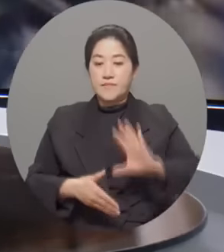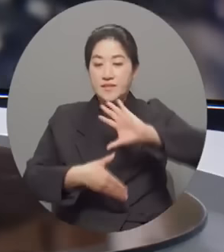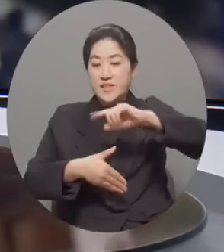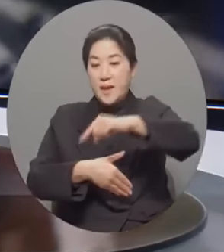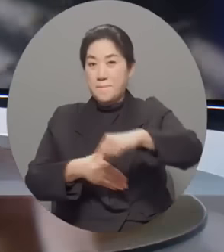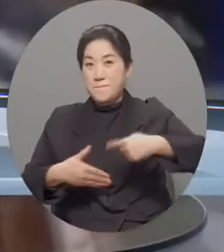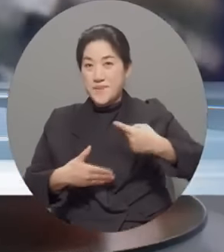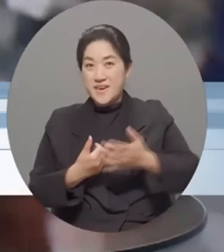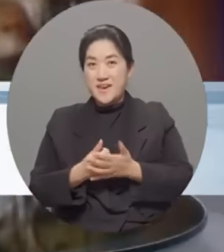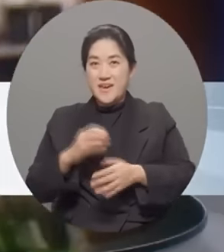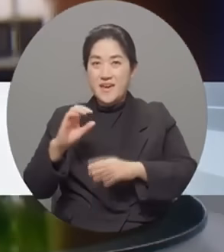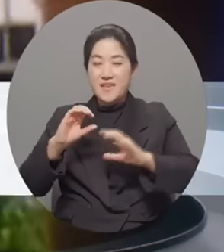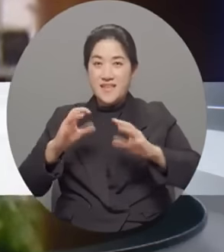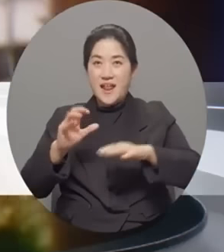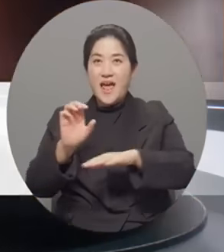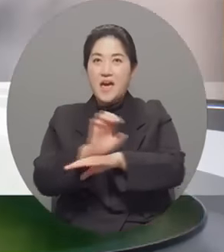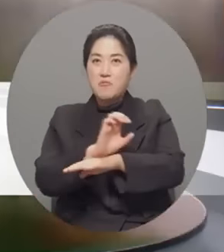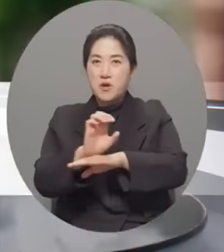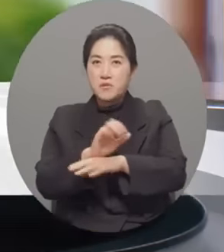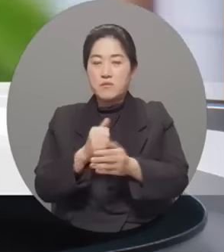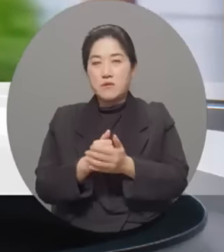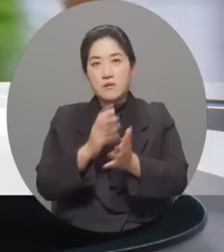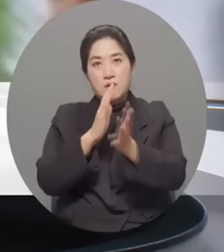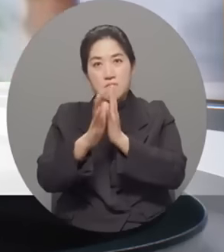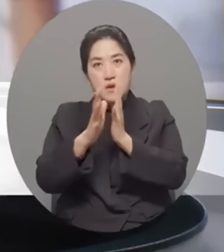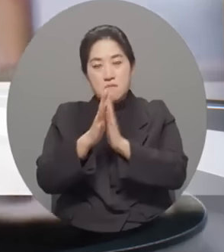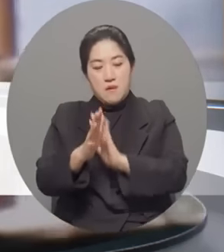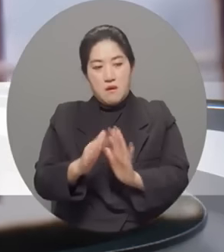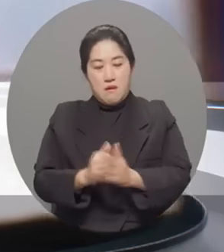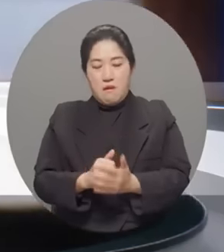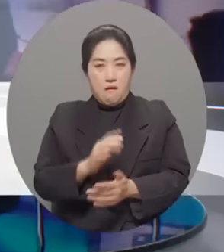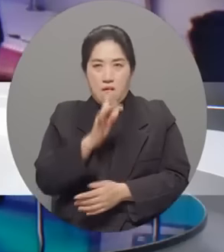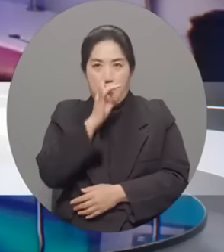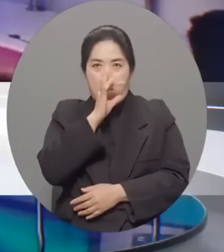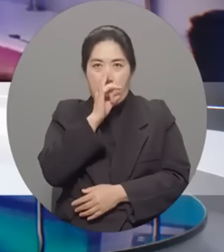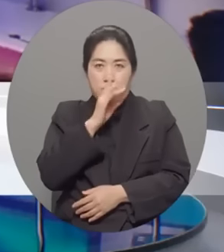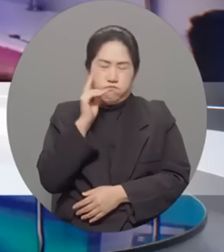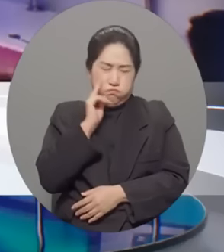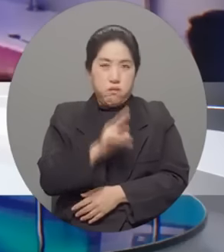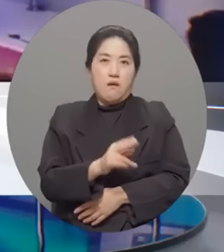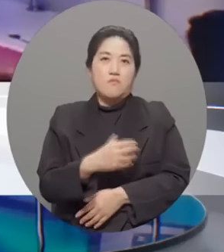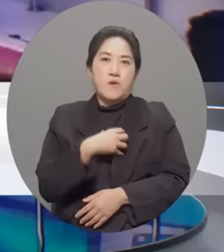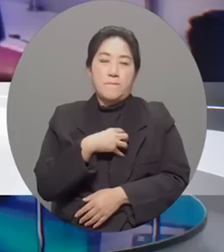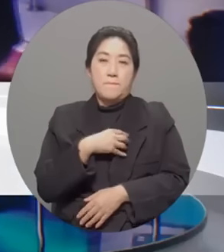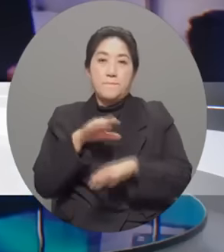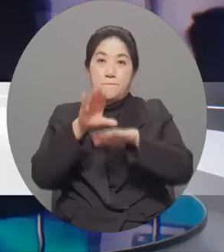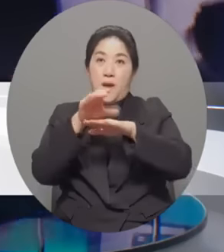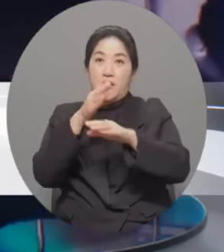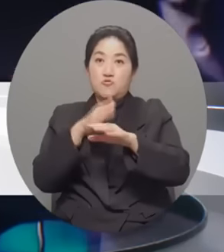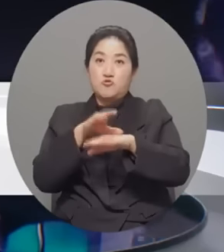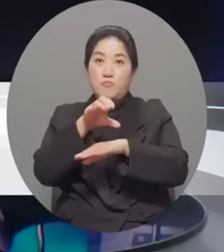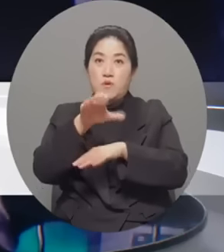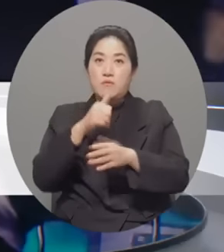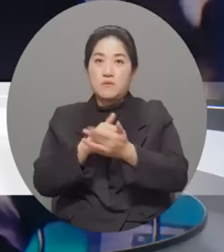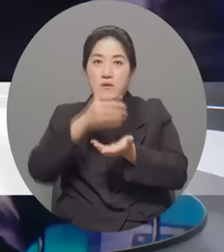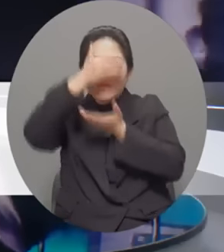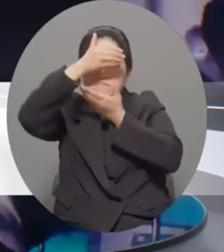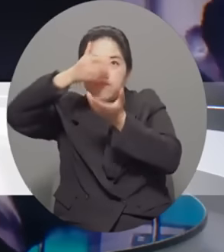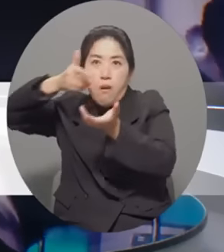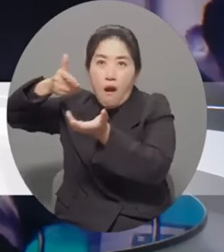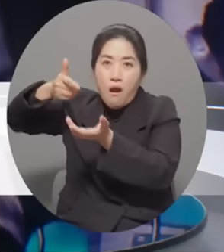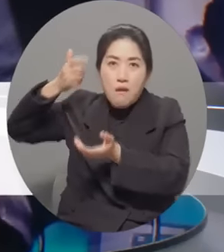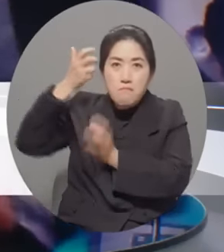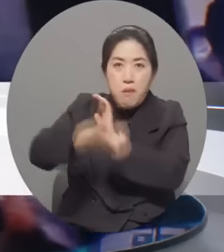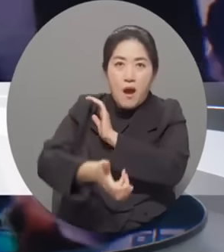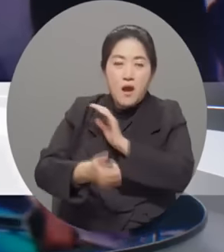남미 국가인 에콰도르에서는 치안 상황이 극도로 악화되고 있습니다. 생방송 중인 방송국에 범죄 조직들이